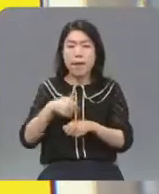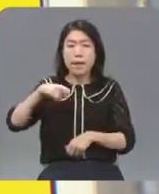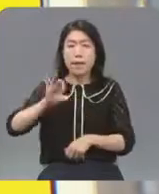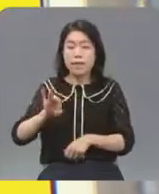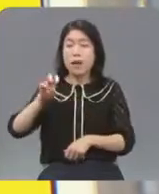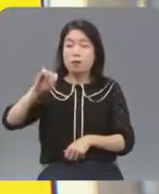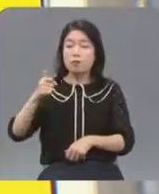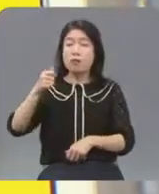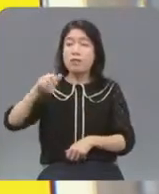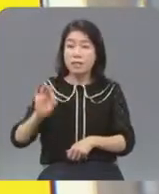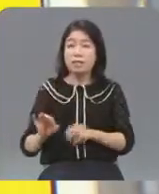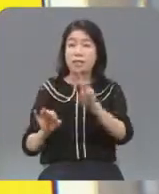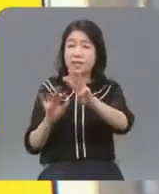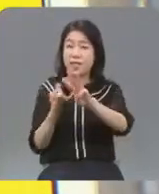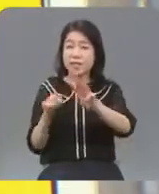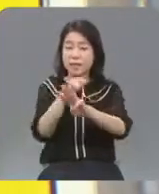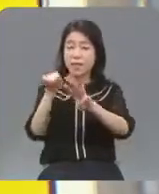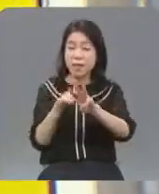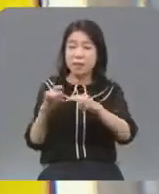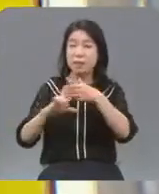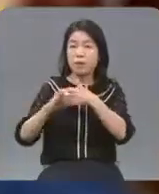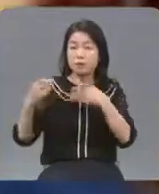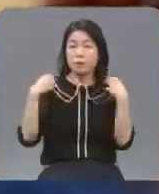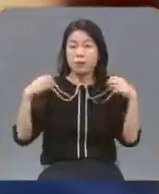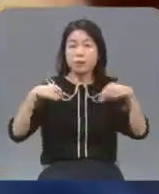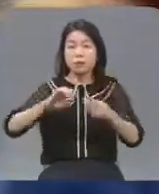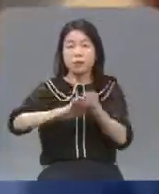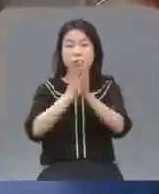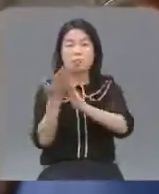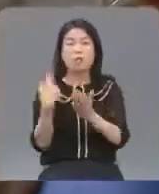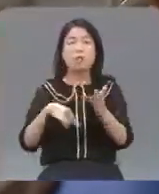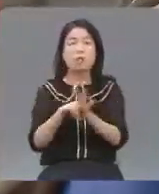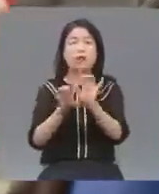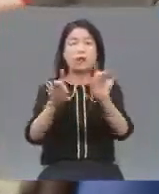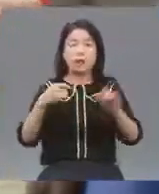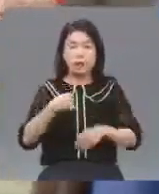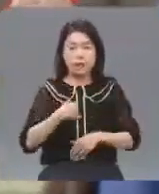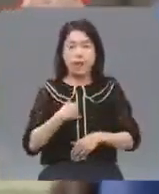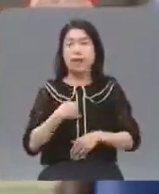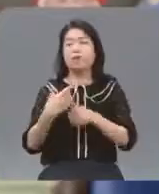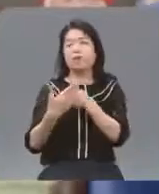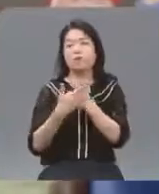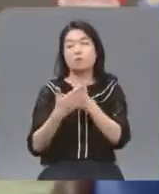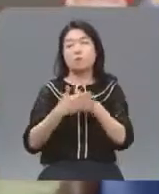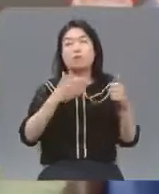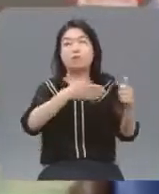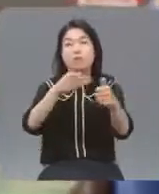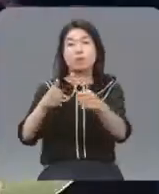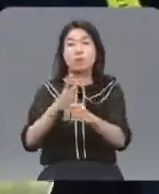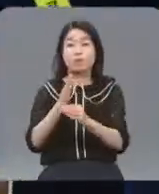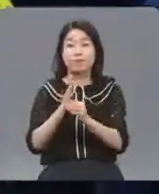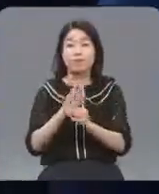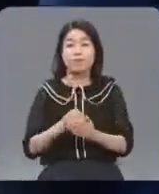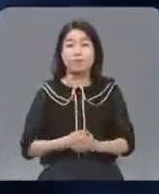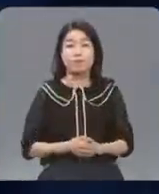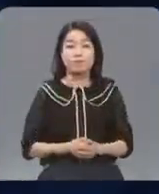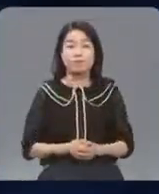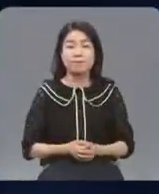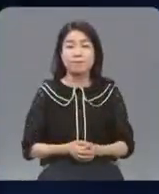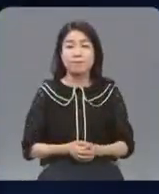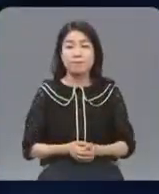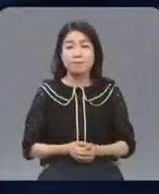윤아 철 찜 주 후보는 지역 정치 지형 변화를 위해 각각 자신들을 지지해 달라고 호소하고 있습니다